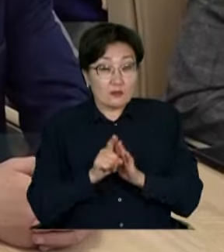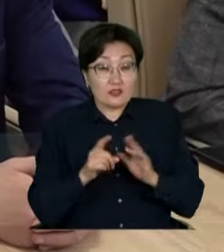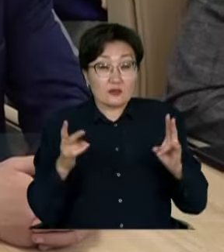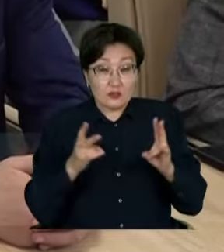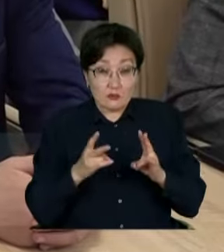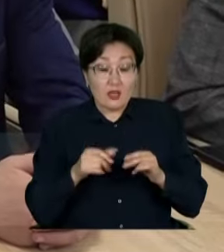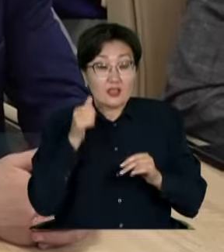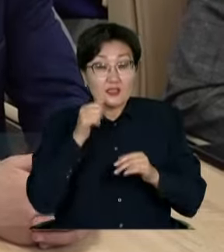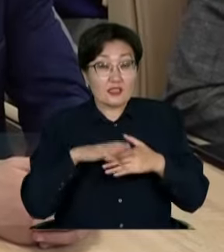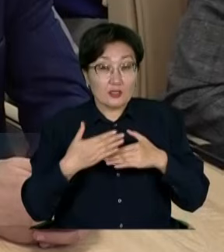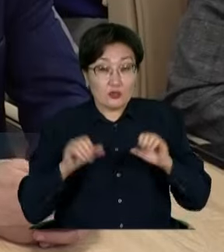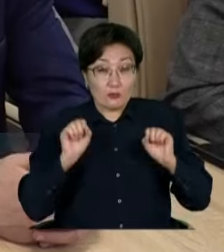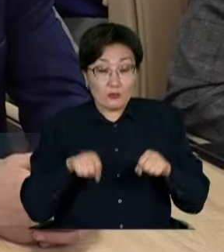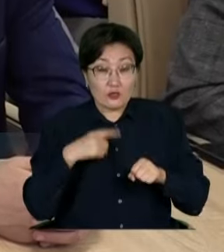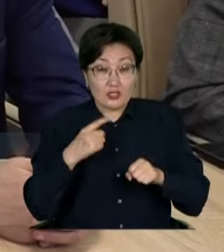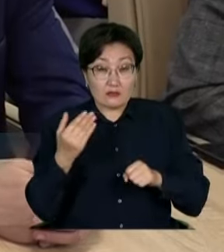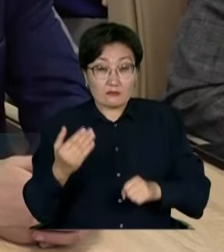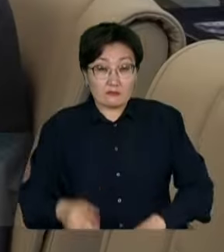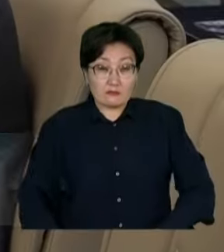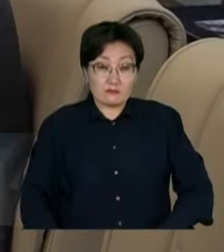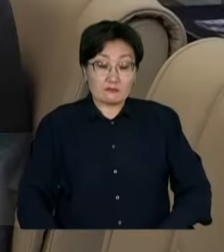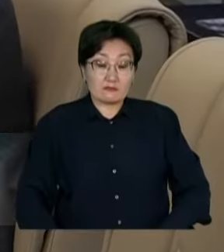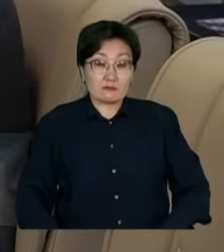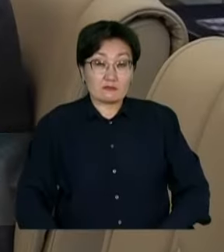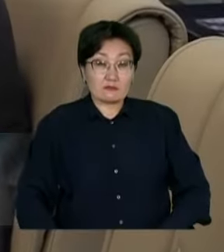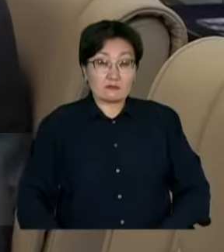ертең кеш болуы әбден мүмкін дейді.